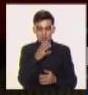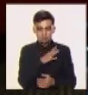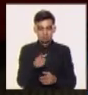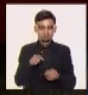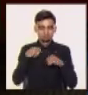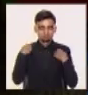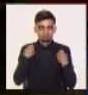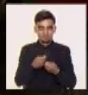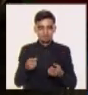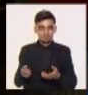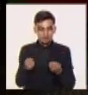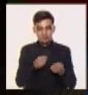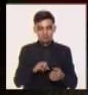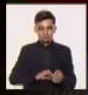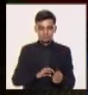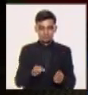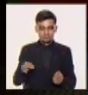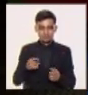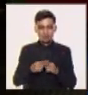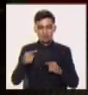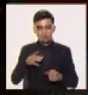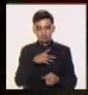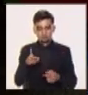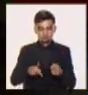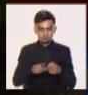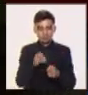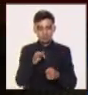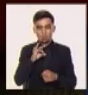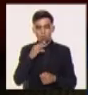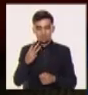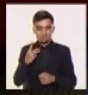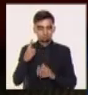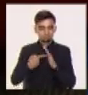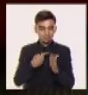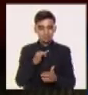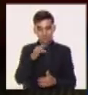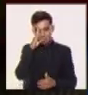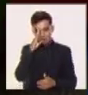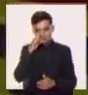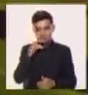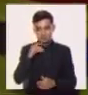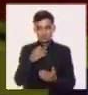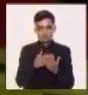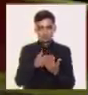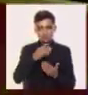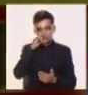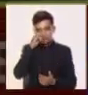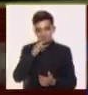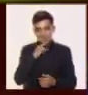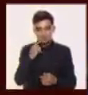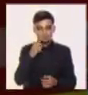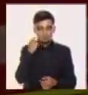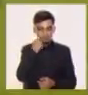пеленку. Пуповина была длинная. Он ножницами ее обрезал и вызвал скорую. Мальчик похож на казаха. Когда приехала